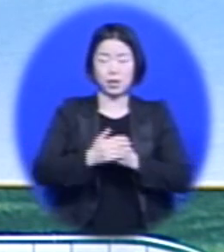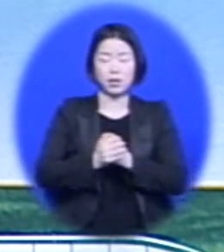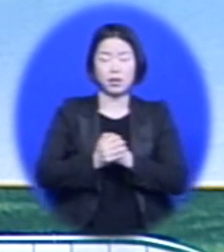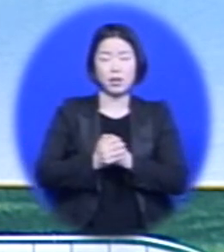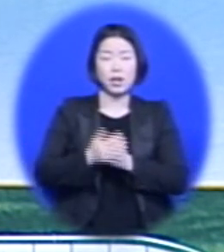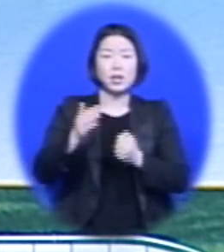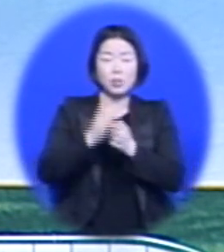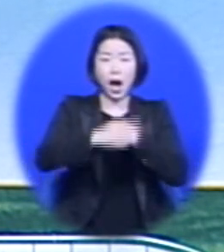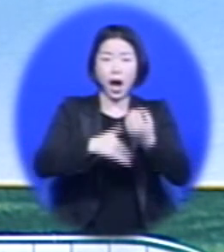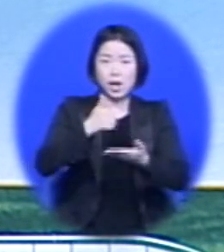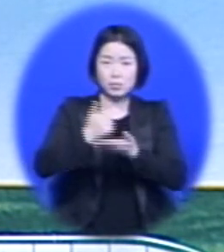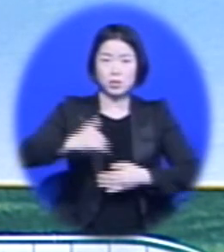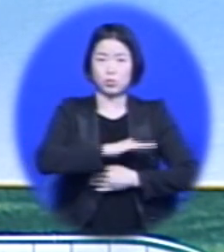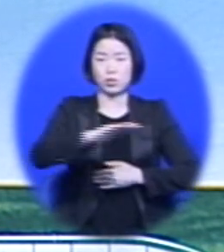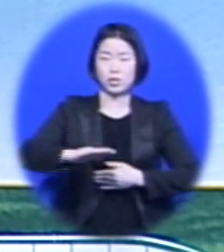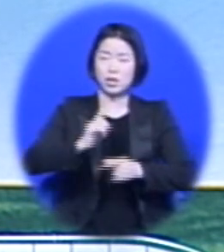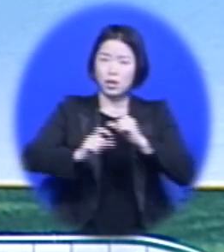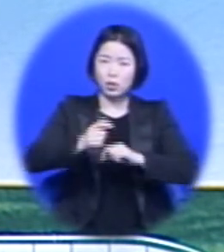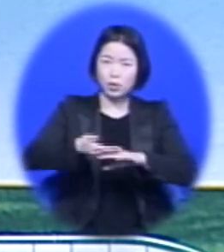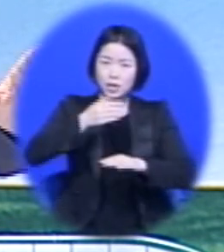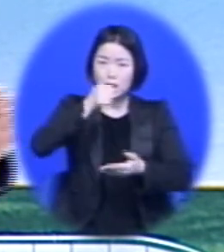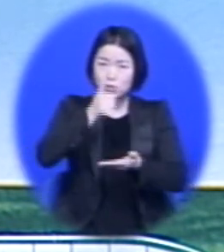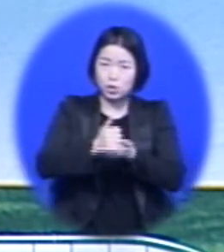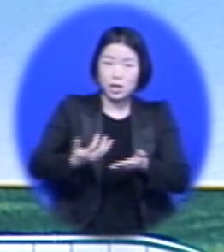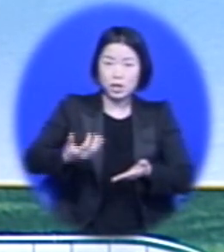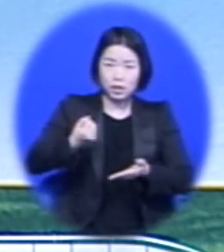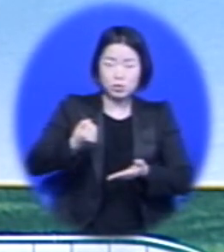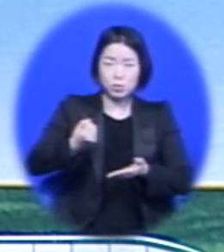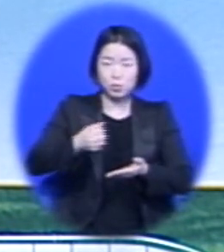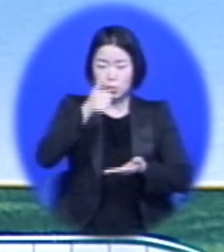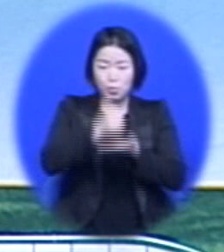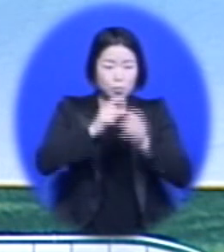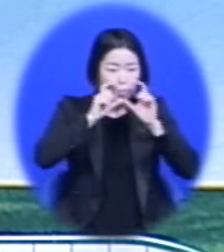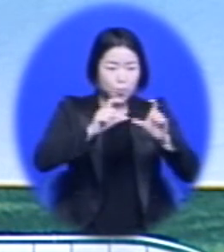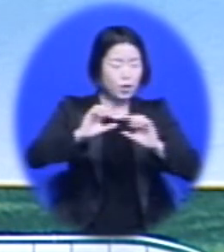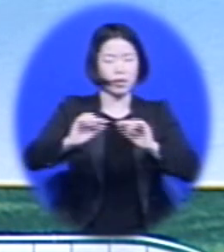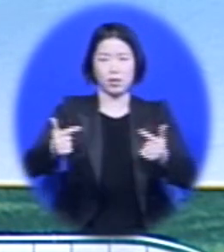하나님이 우리를 더 이상 죄로 정죄하지 않으십니다.